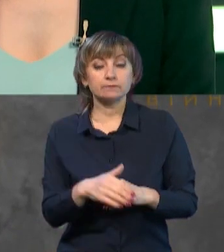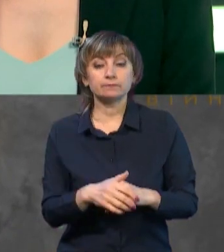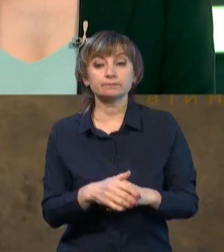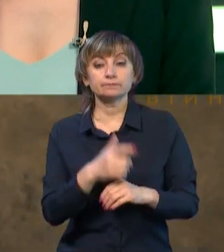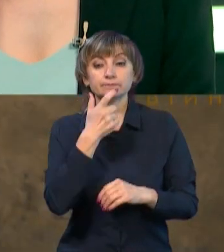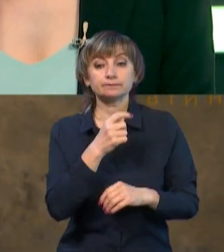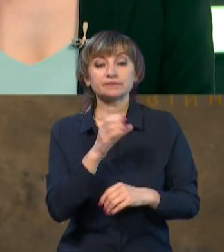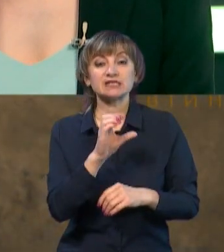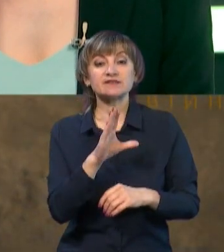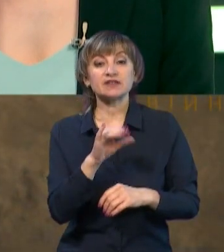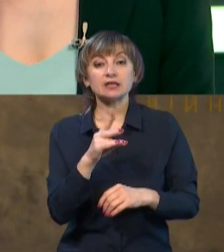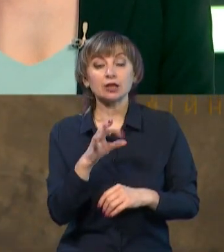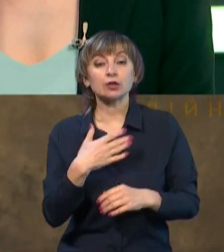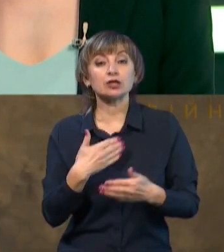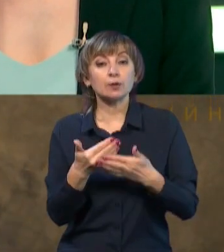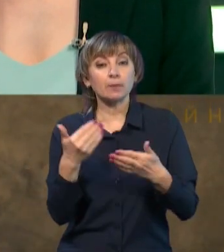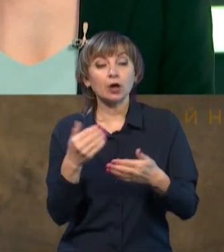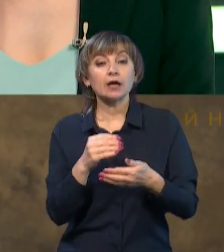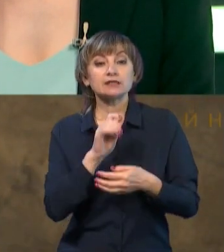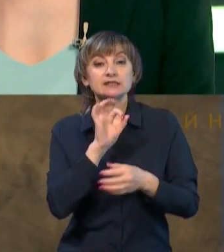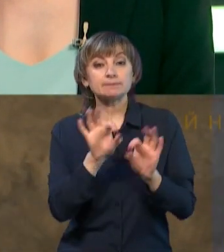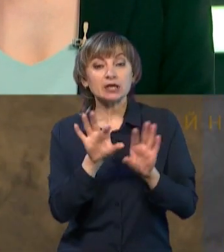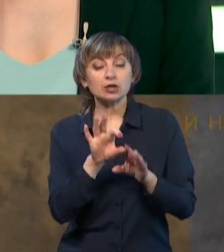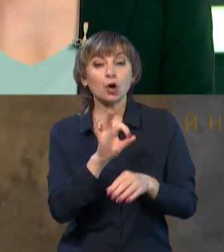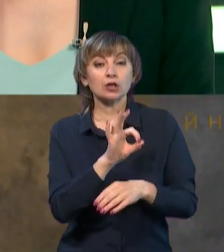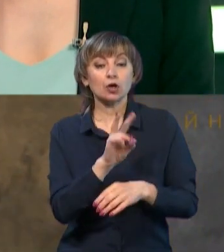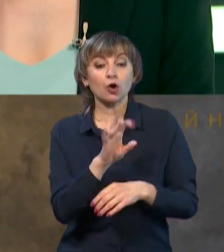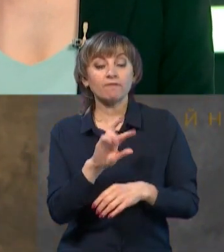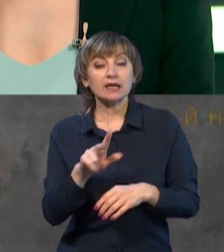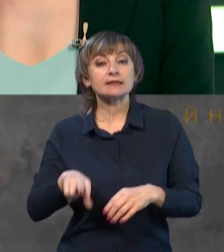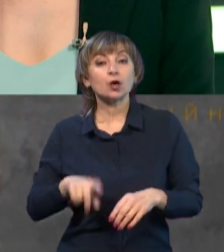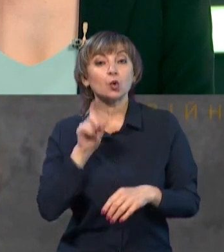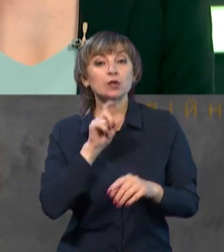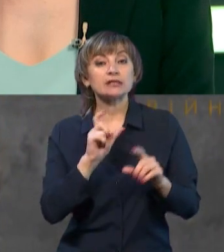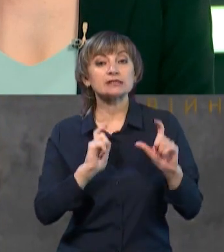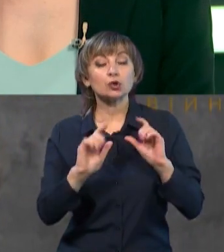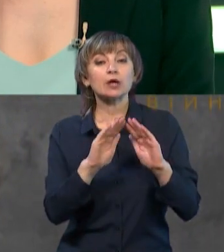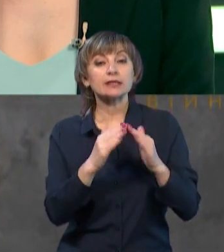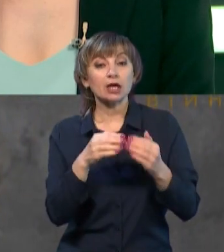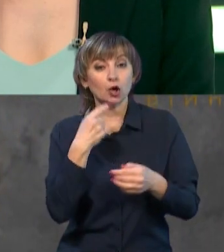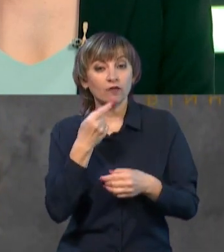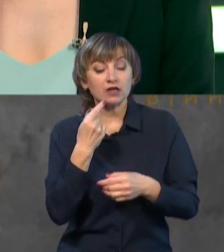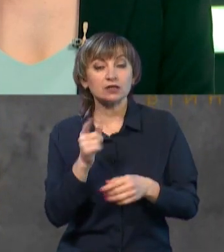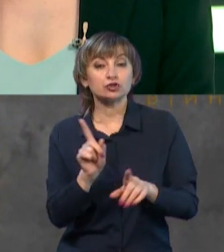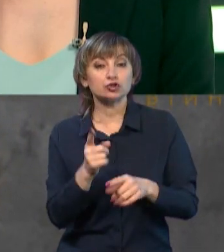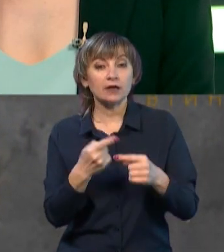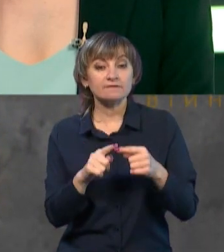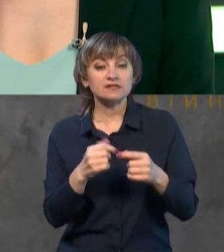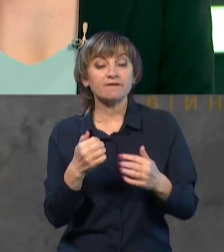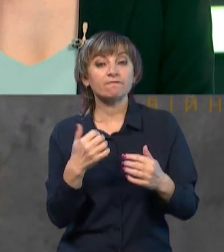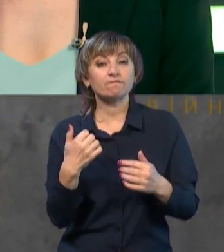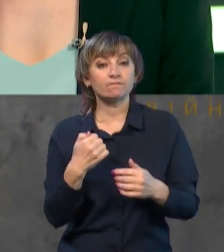Пані Світлано, наша попередня спікерка Олександра Коваль, директорка Українського інституту книги, говорила, що в цей